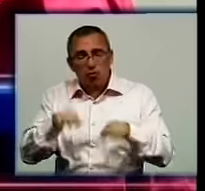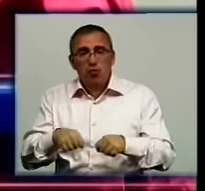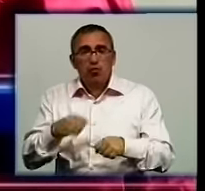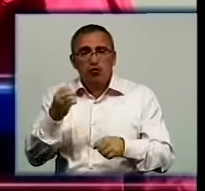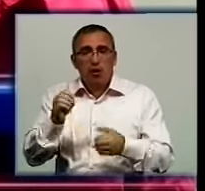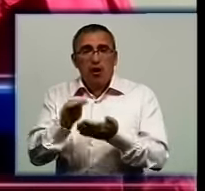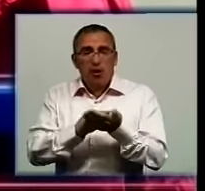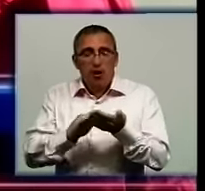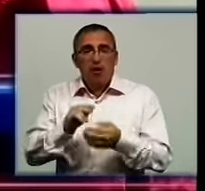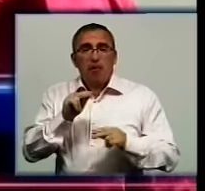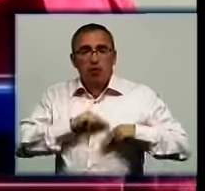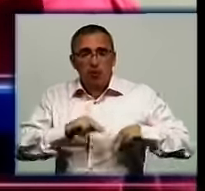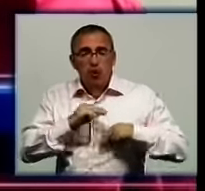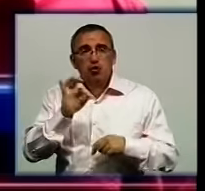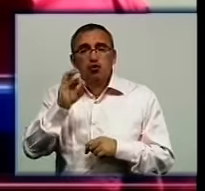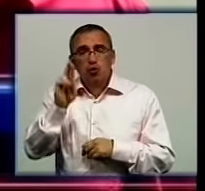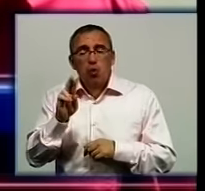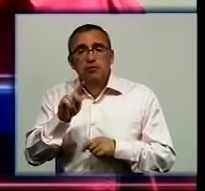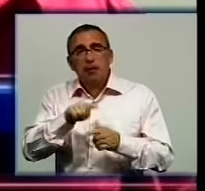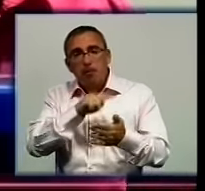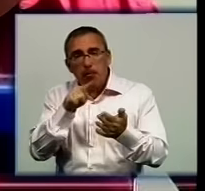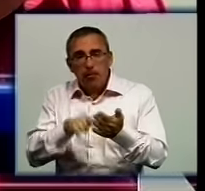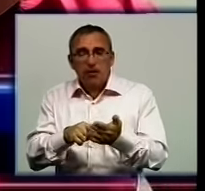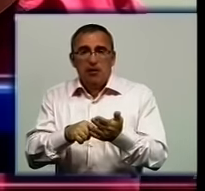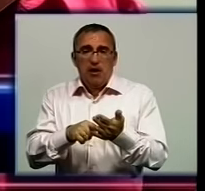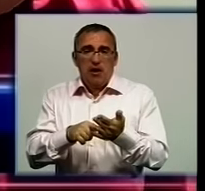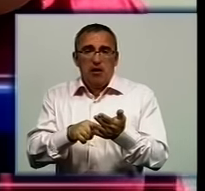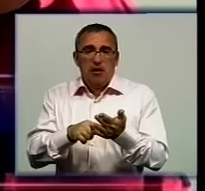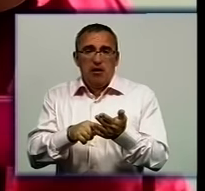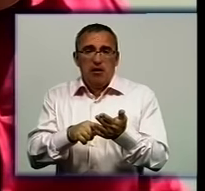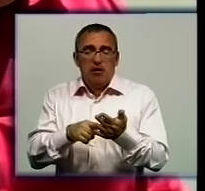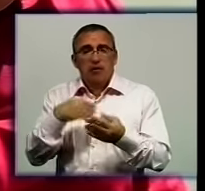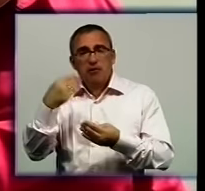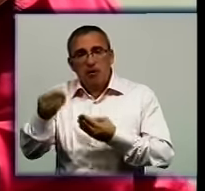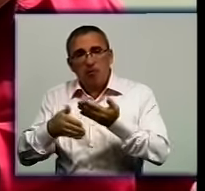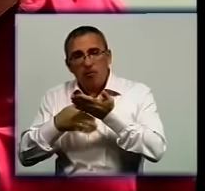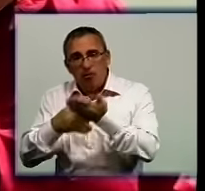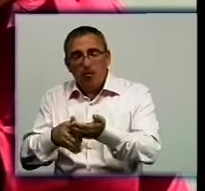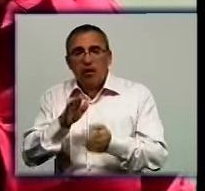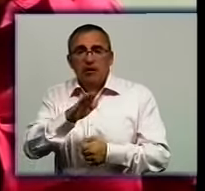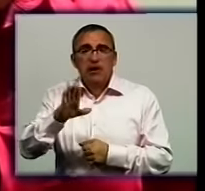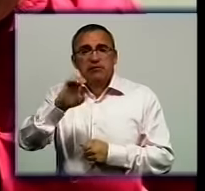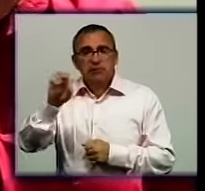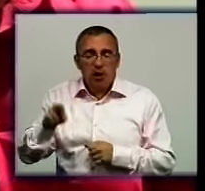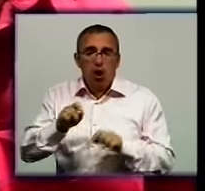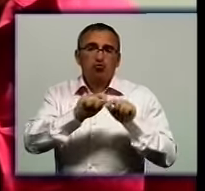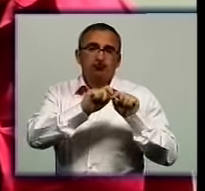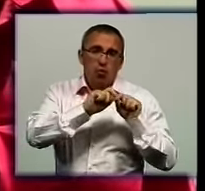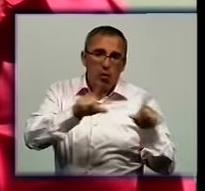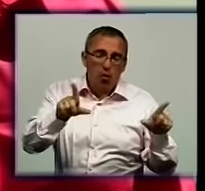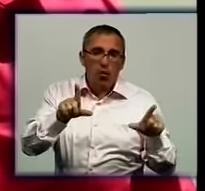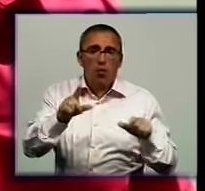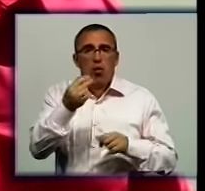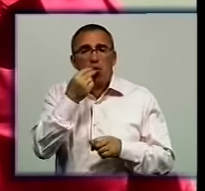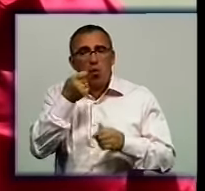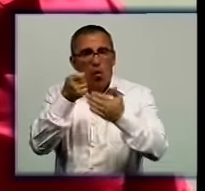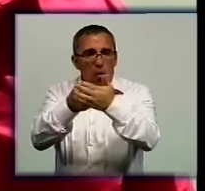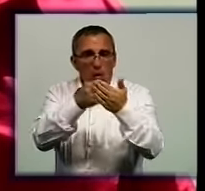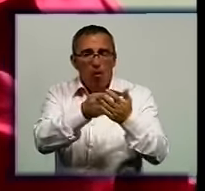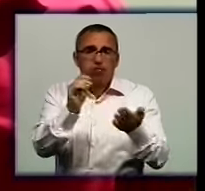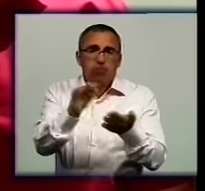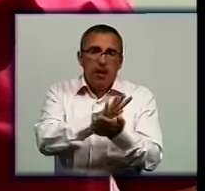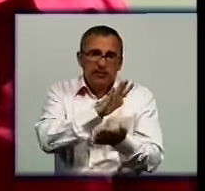кажу, працювати над цими соціальними питаннями, які я назвав. І давати допомогу дитячому садку, школі. Ми харчуємо безплатно